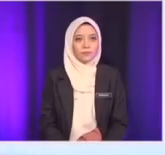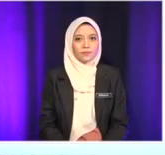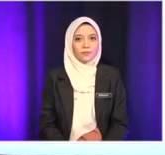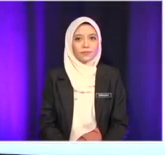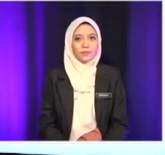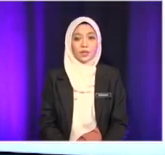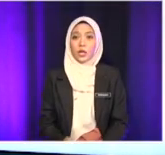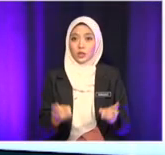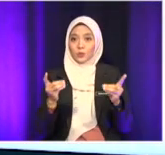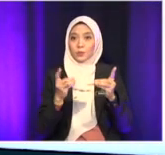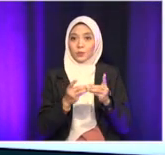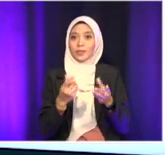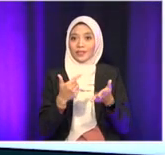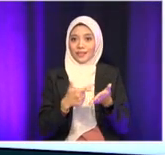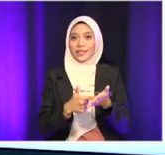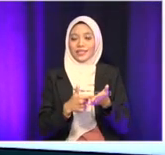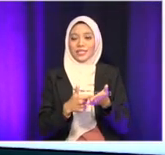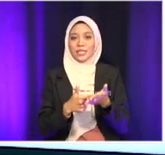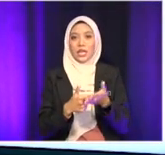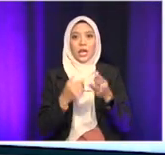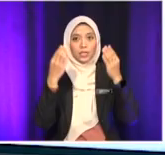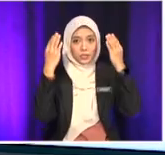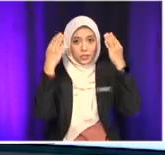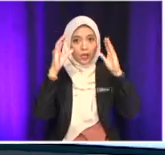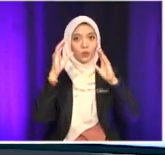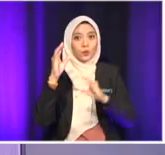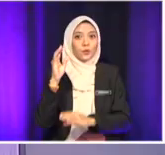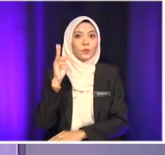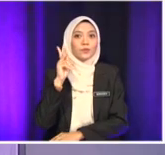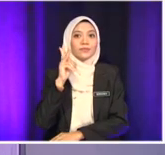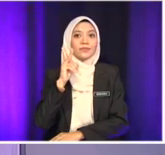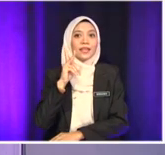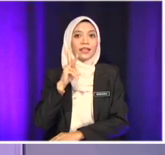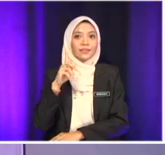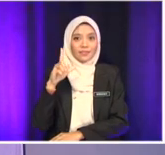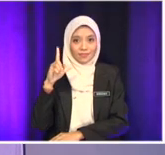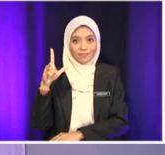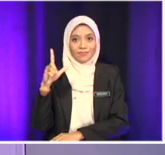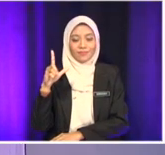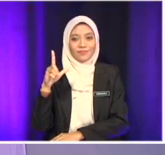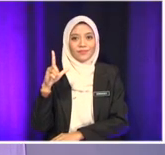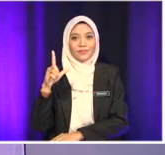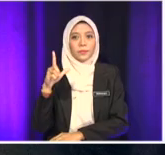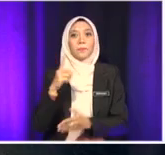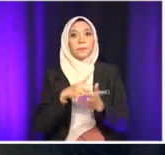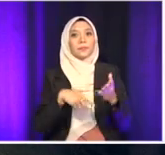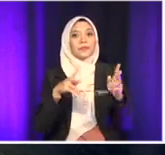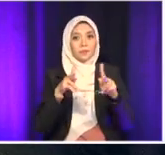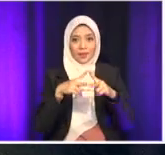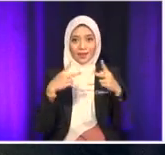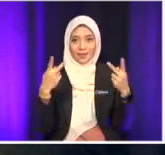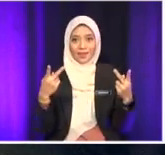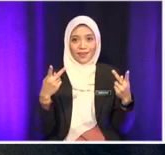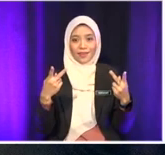Baiklah bersama dengan kita Pada hari ini yang melihat Tengku Nur Halina yang mulia Tengku Ahmad Putra peka Baca go